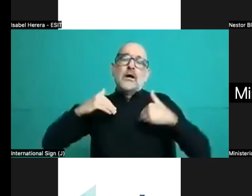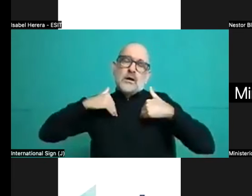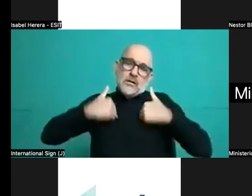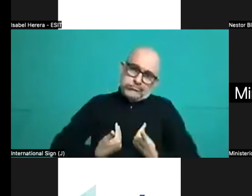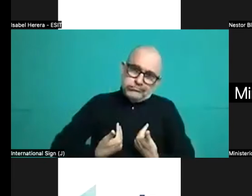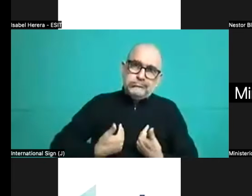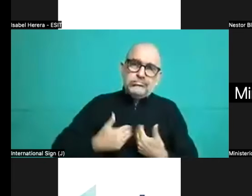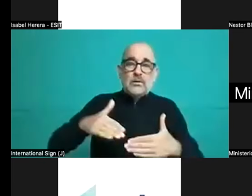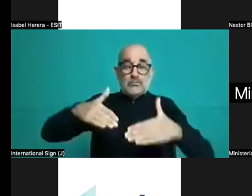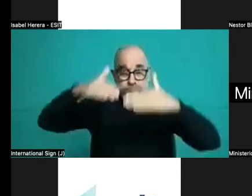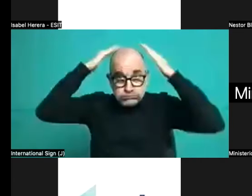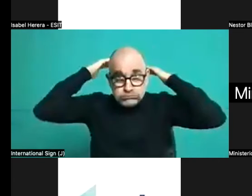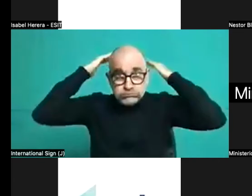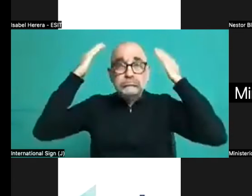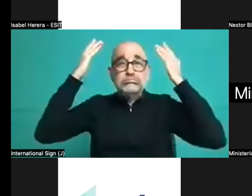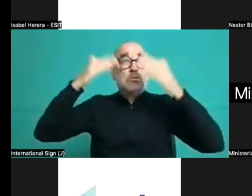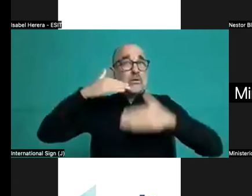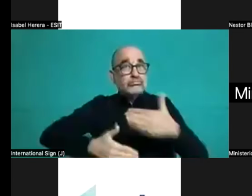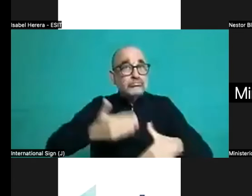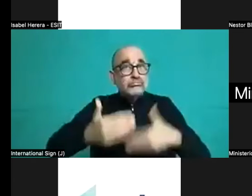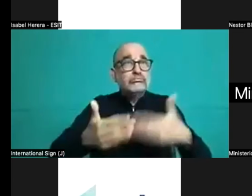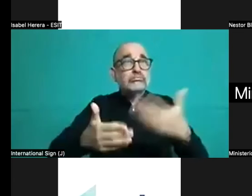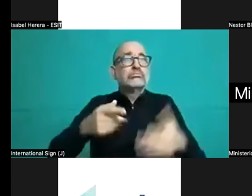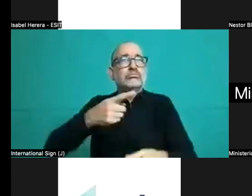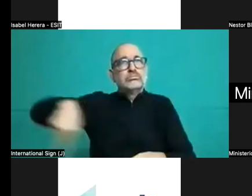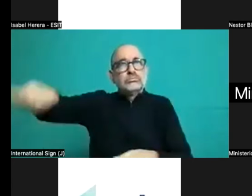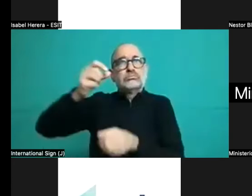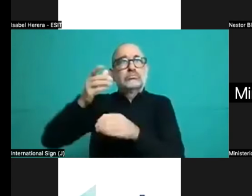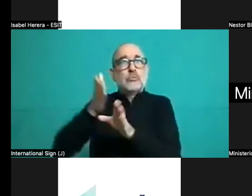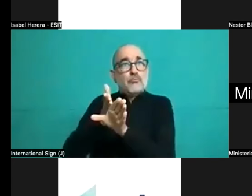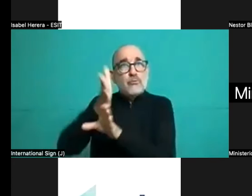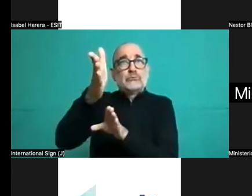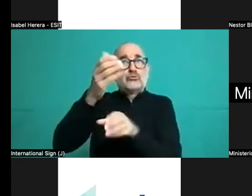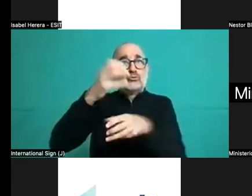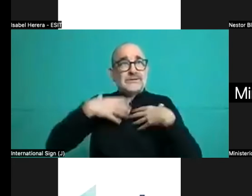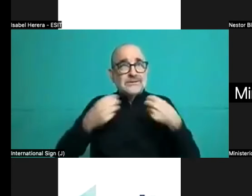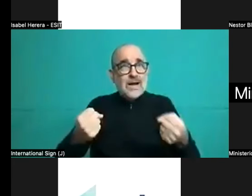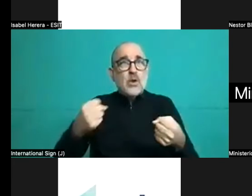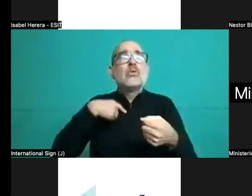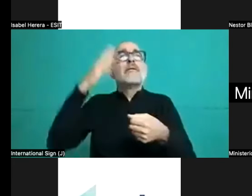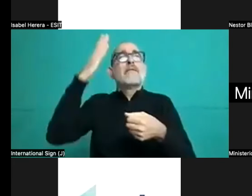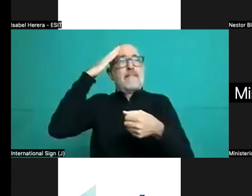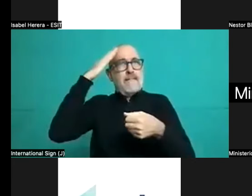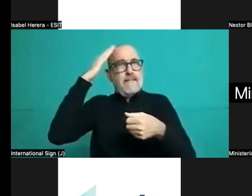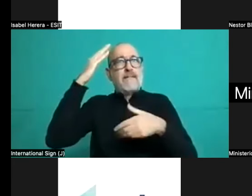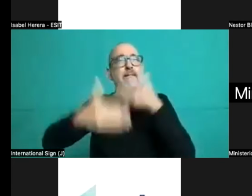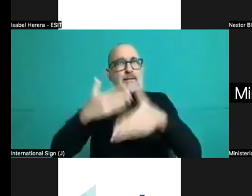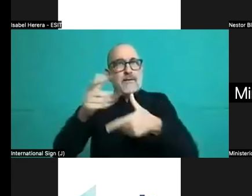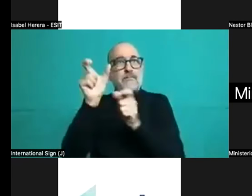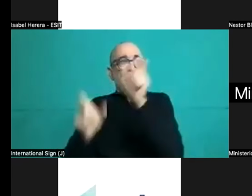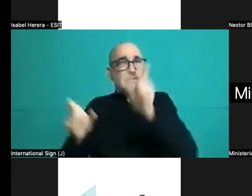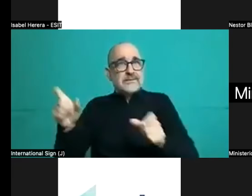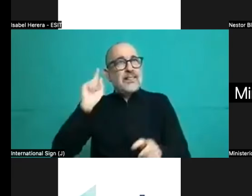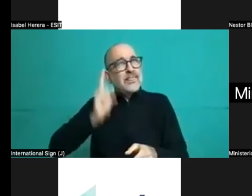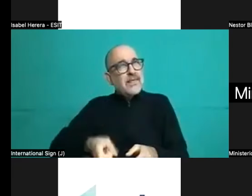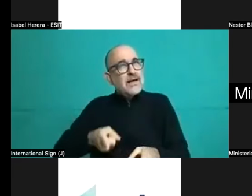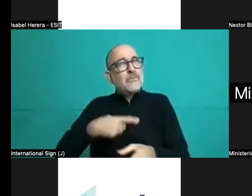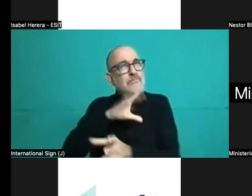patient, il fallait parler. Heureusement, l'OMS, l'OPS ont ouvert